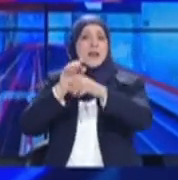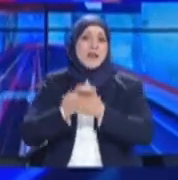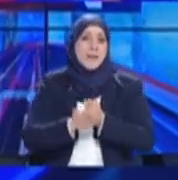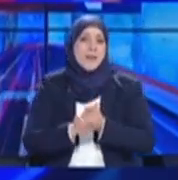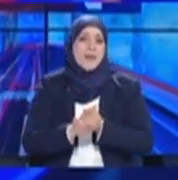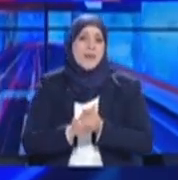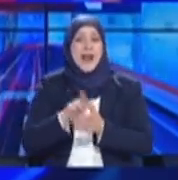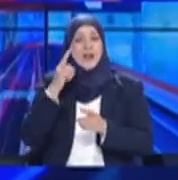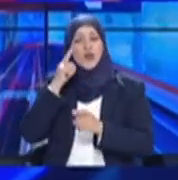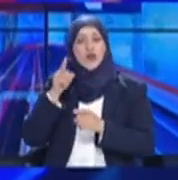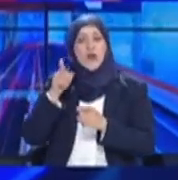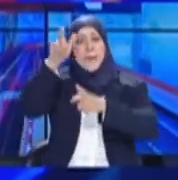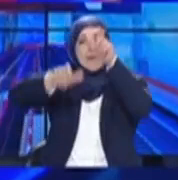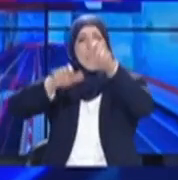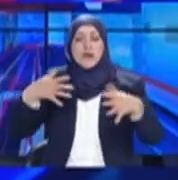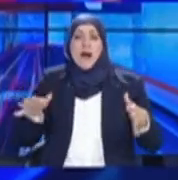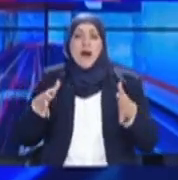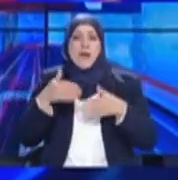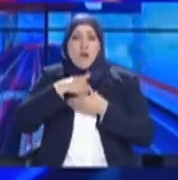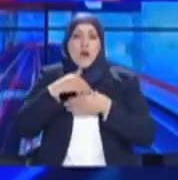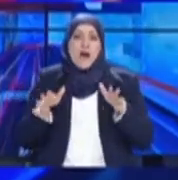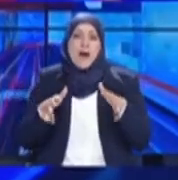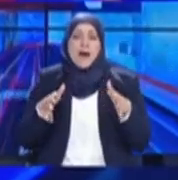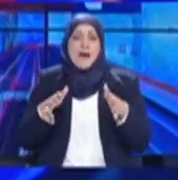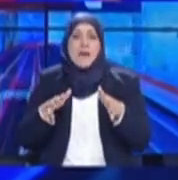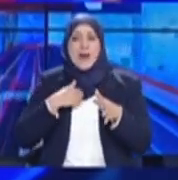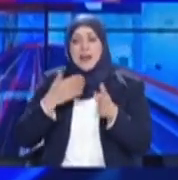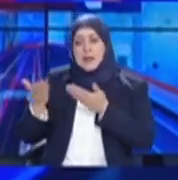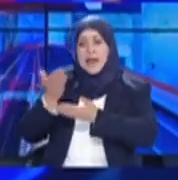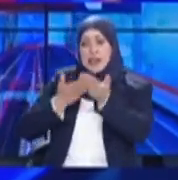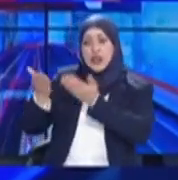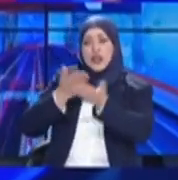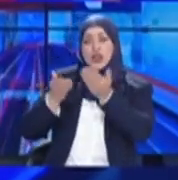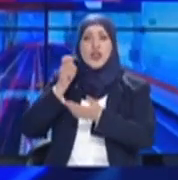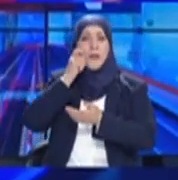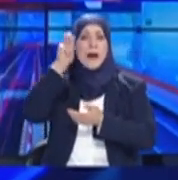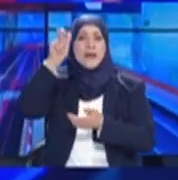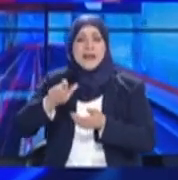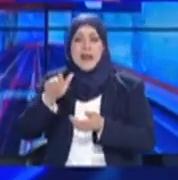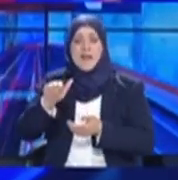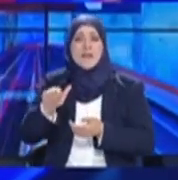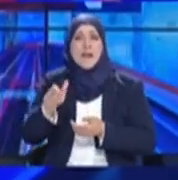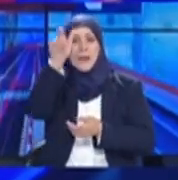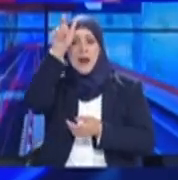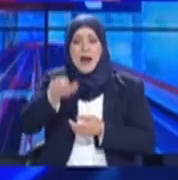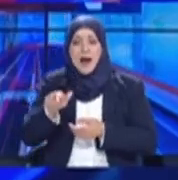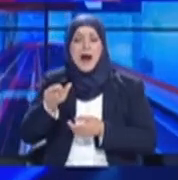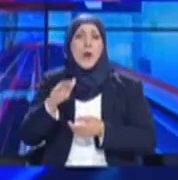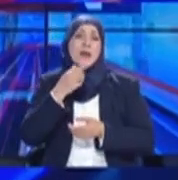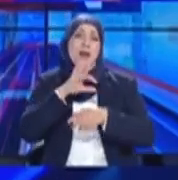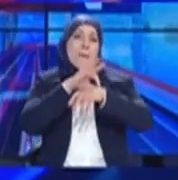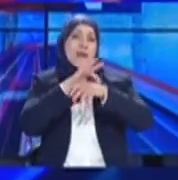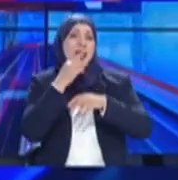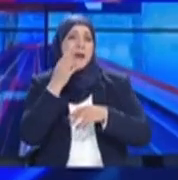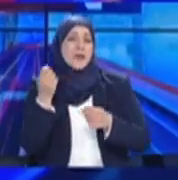اللي هو يبدا خايف اه واللي تحتى معملنا الاعوان اللي هو جاب تيك ويجي